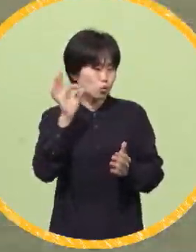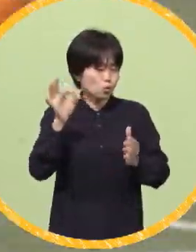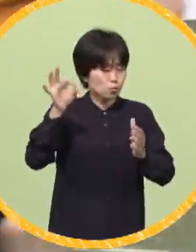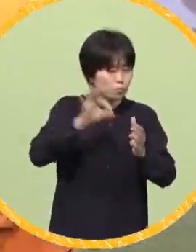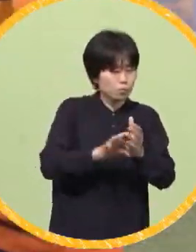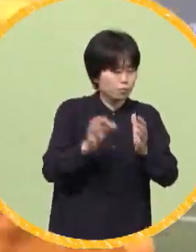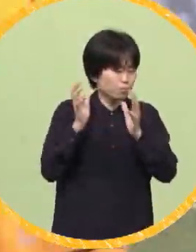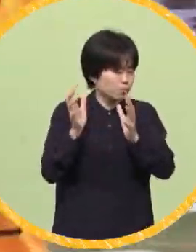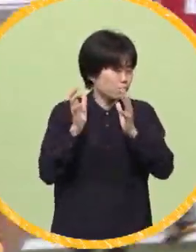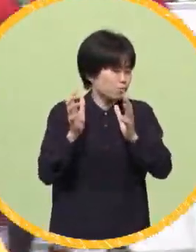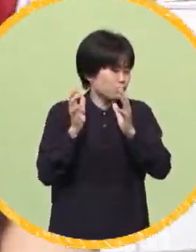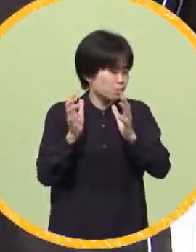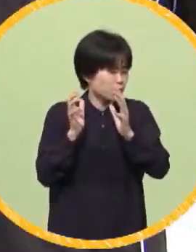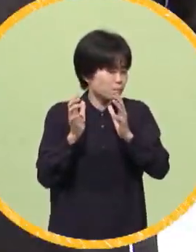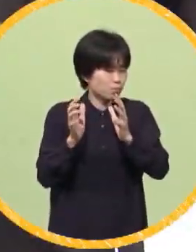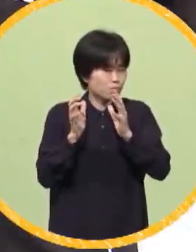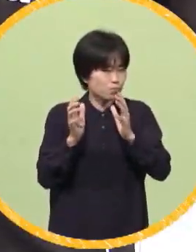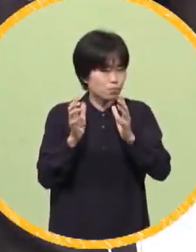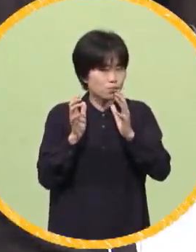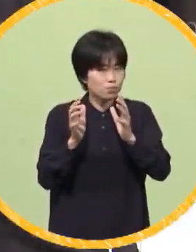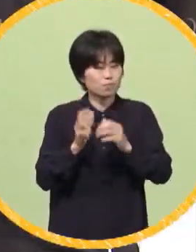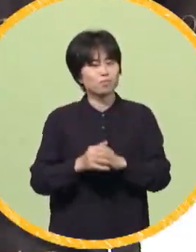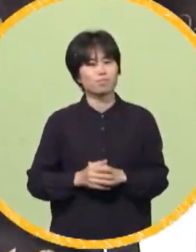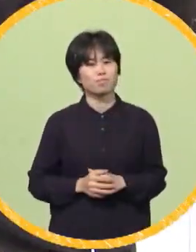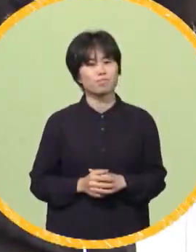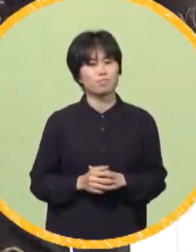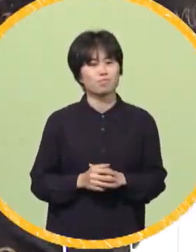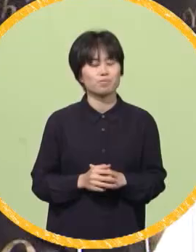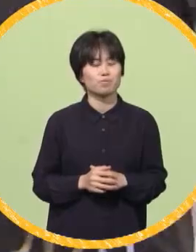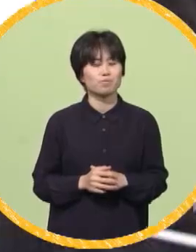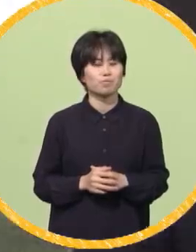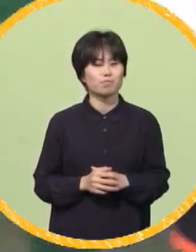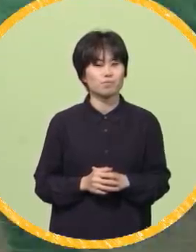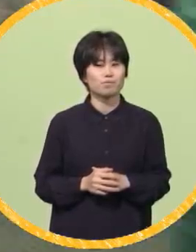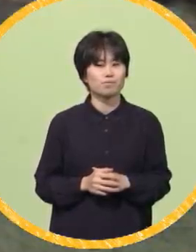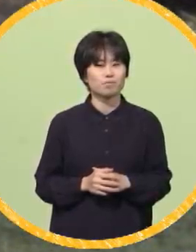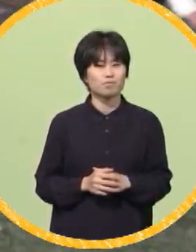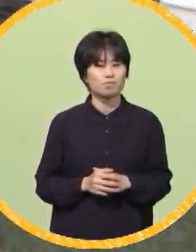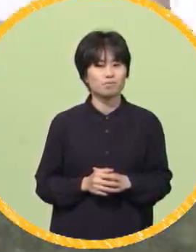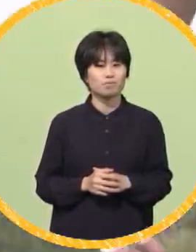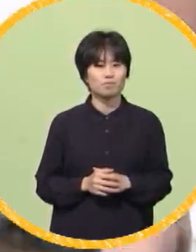ので、はい、シャカシャカっていう音が鳴るので、 はい、ああちょっと